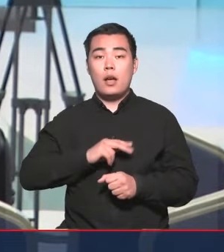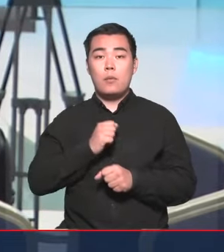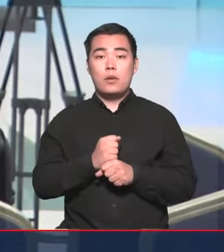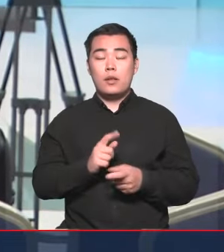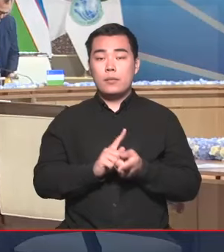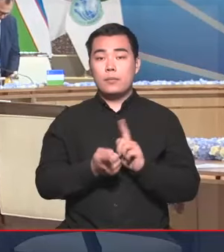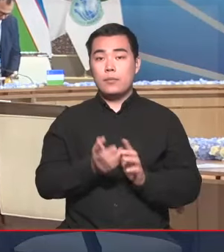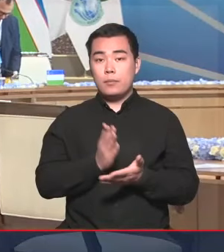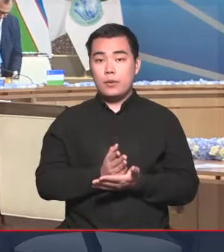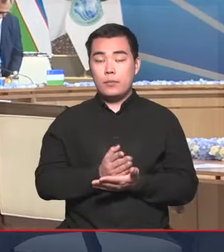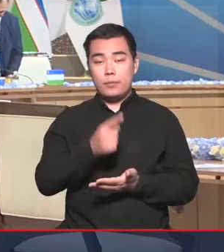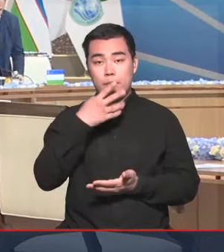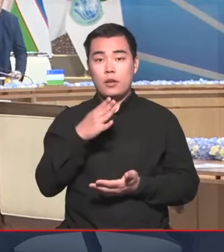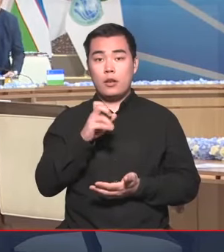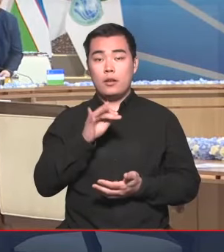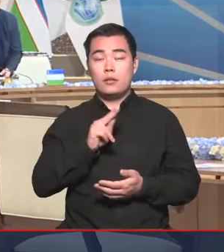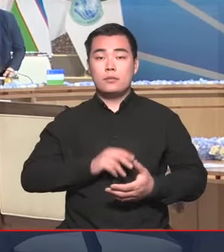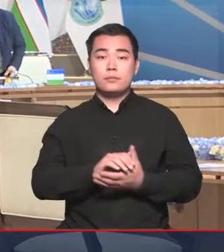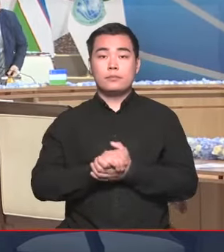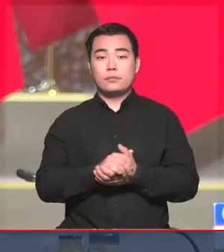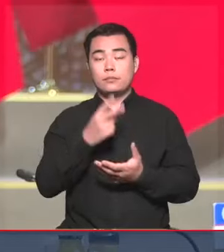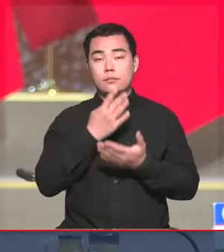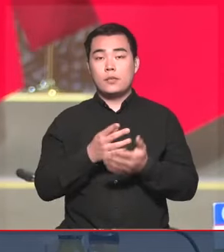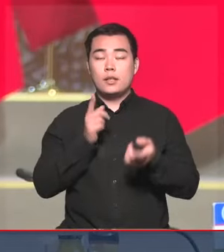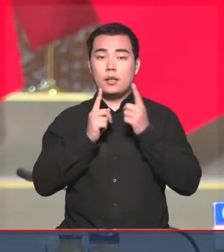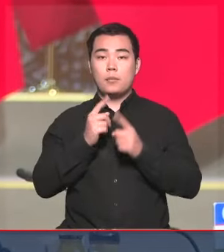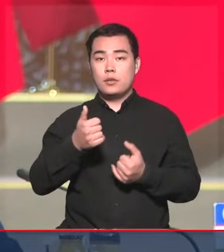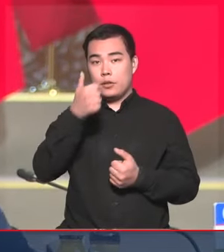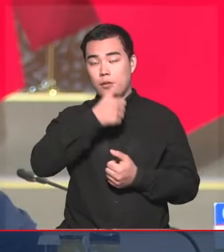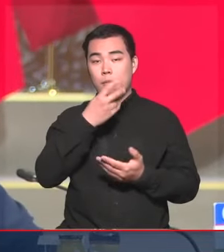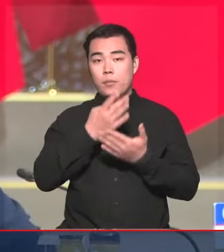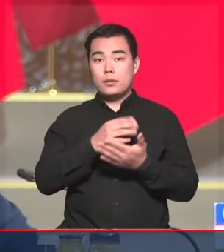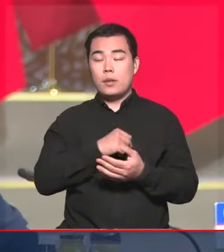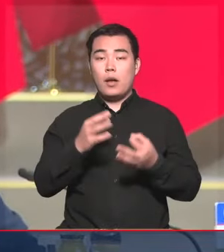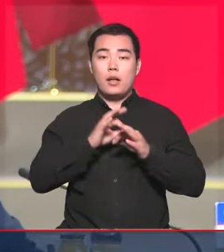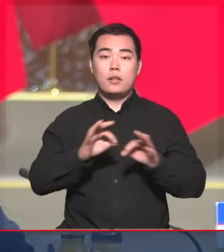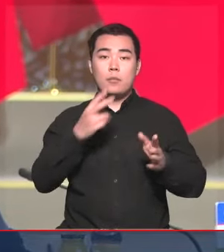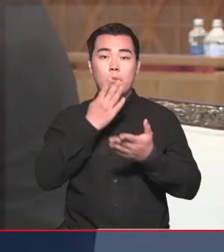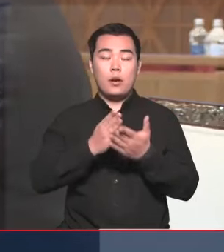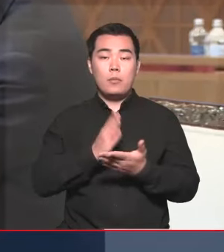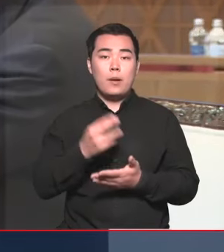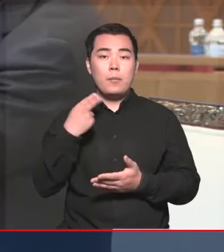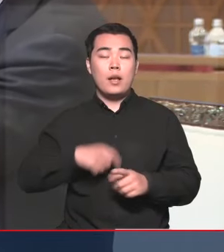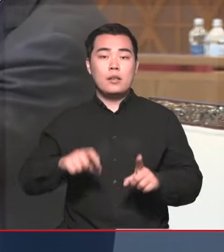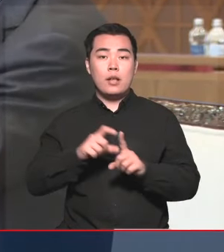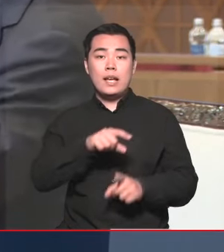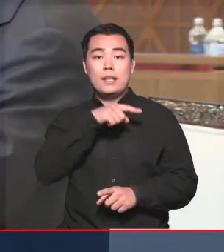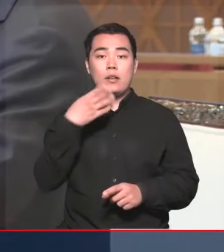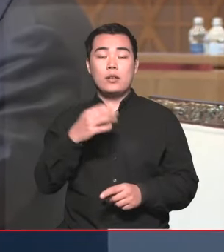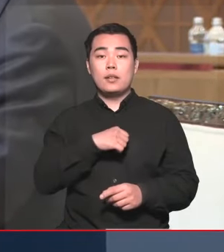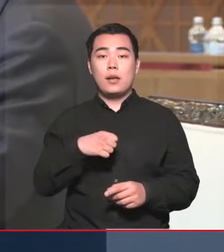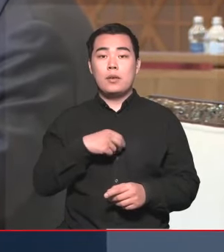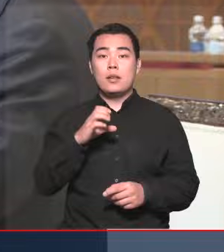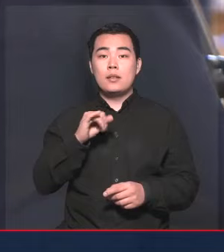айналып келеді. Биылғы Шанхай ынтымақтастығы ұйымының саммиті жылнамада жарқын үлгімен қалады. Президенттің осы сөзін ресейлік